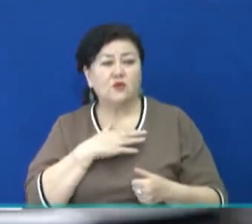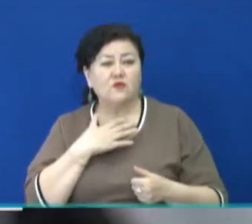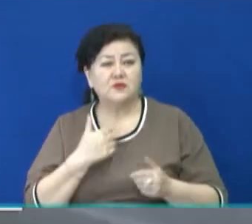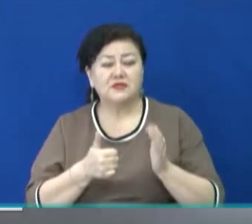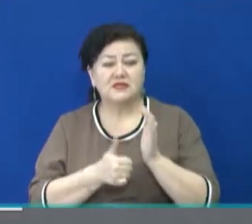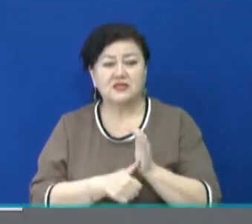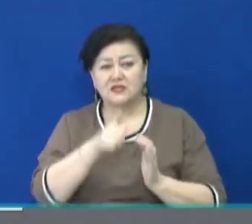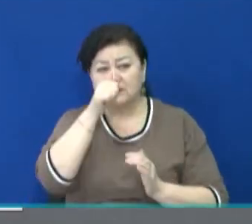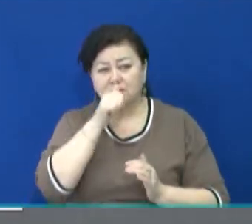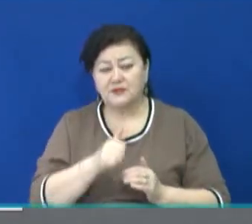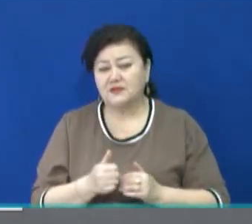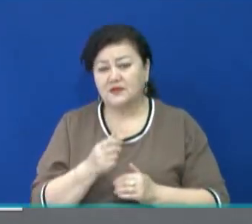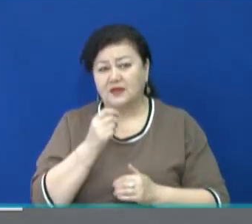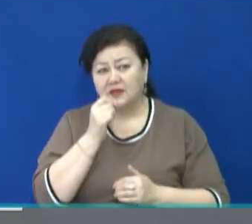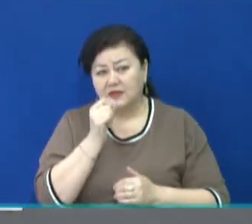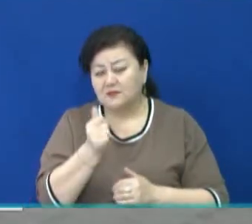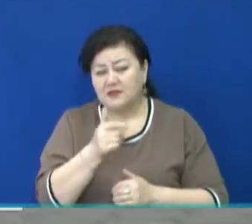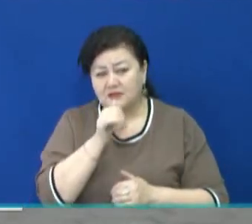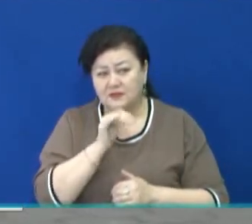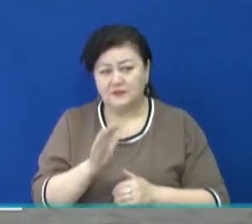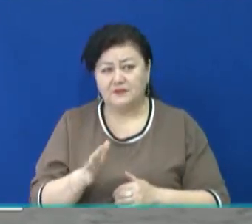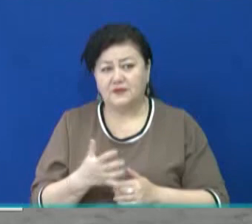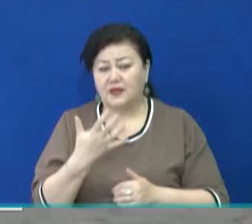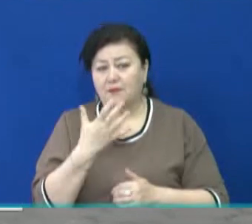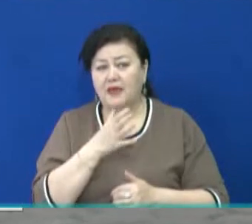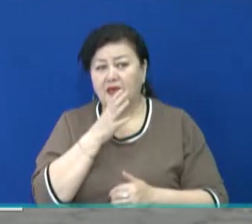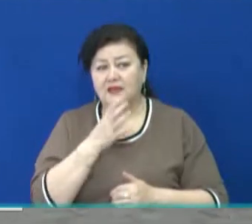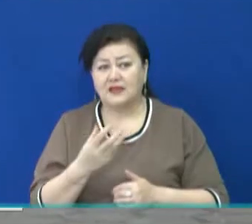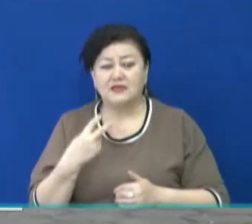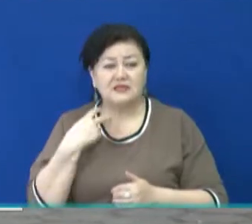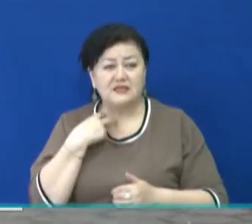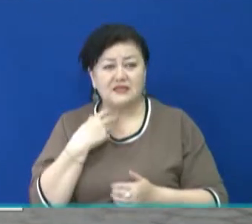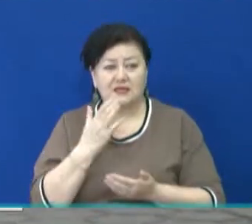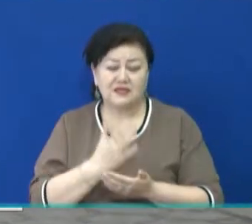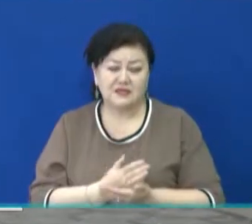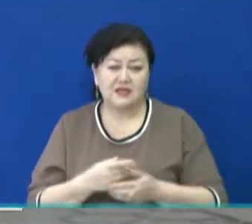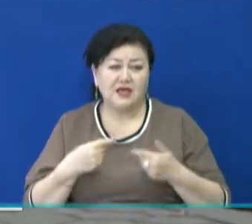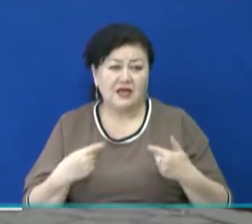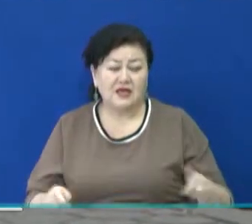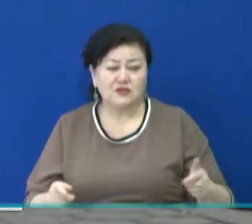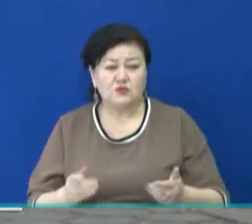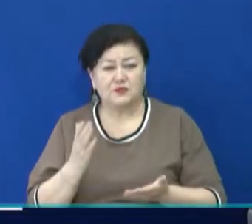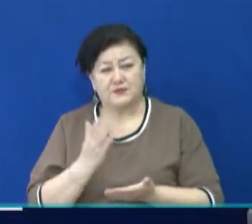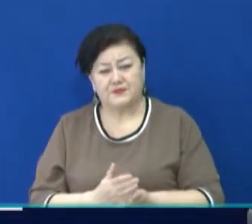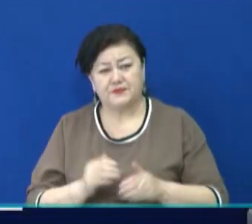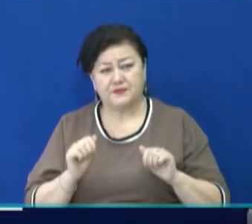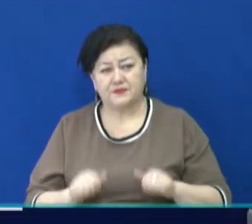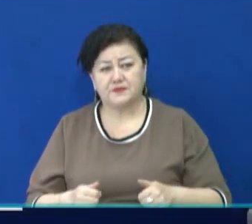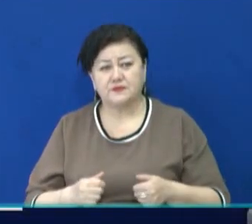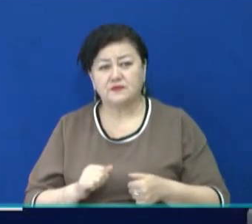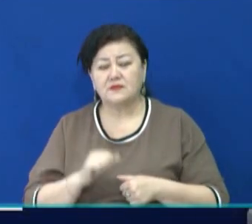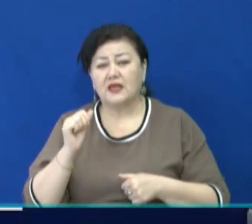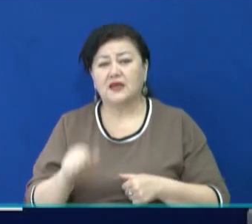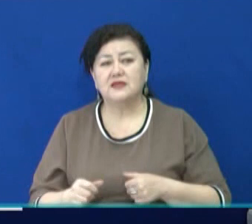ішінде атаулы әлеуметтік көмек алатын азаматтар үшін және 5 жылдан астам уақыт берешегі өтелмеген тұрғындар үшін ерекше жағдайлар қарастырылған. Соттан тыс банкроттық